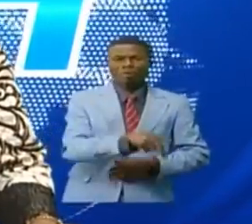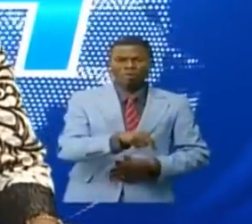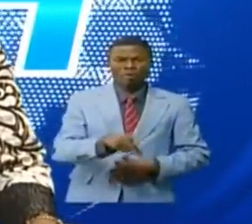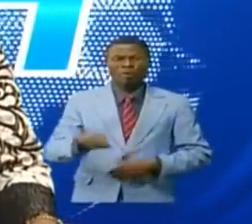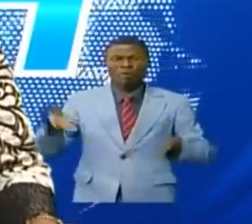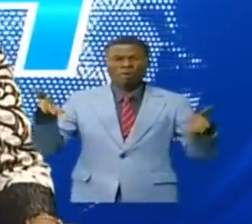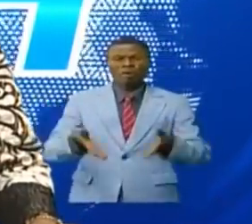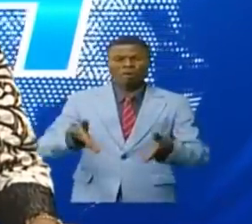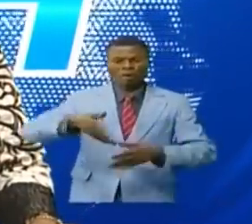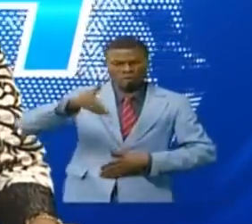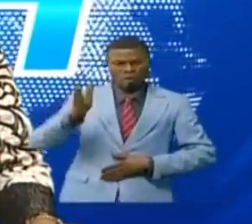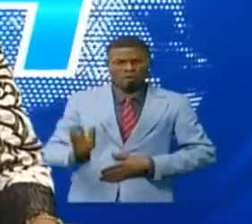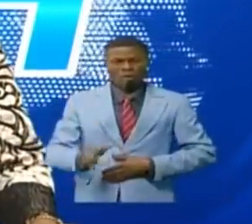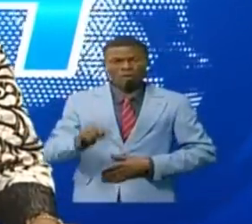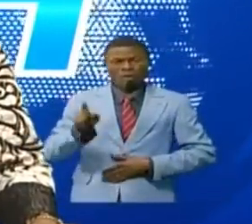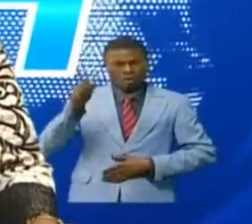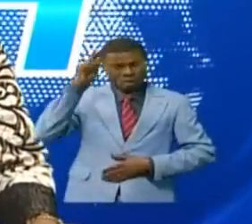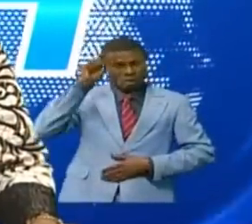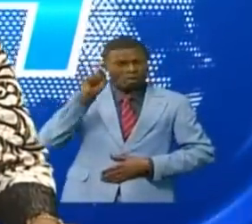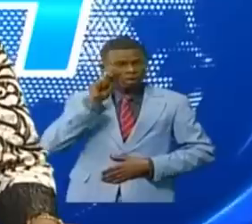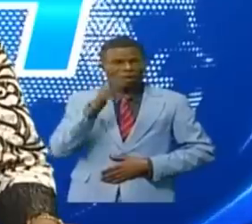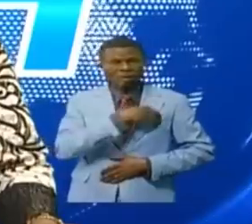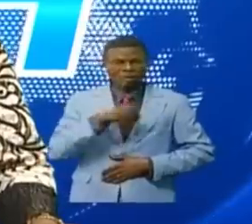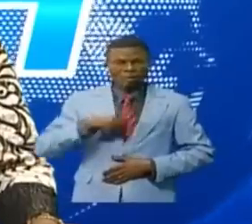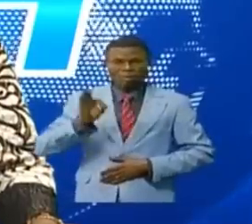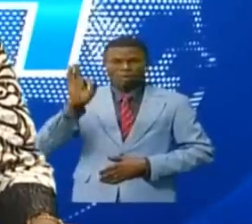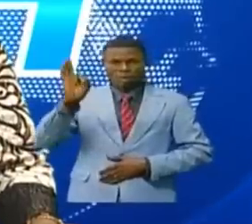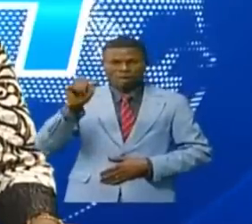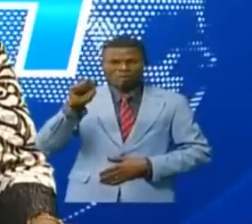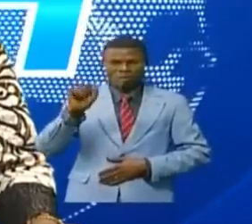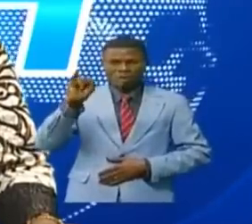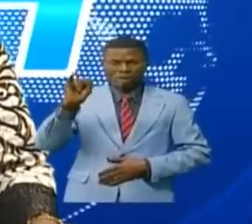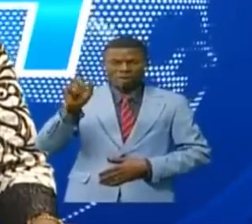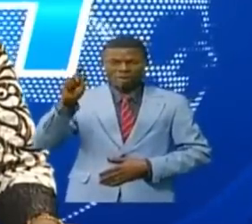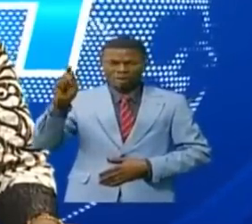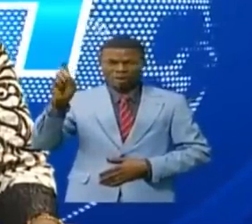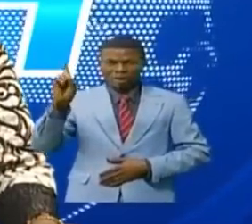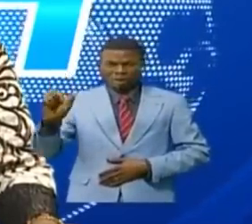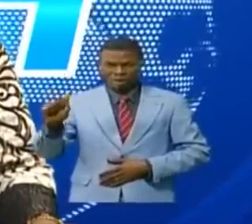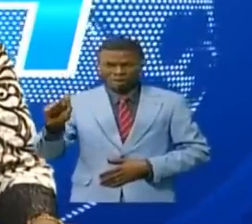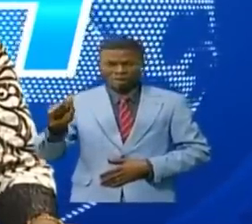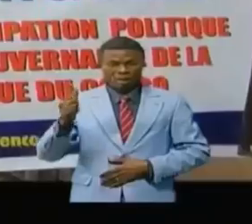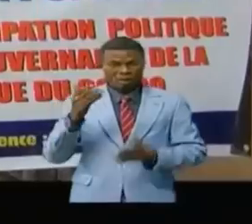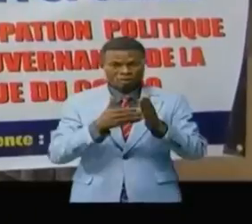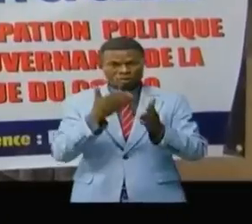de l'experte en genre Faïda Mwangiloa. Christine Lenzo pour le reportage.